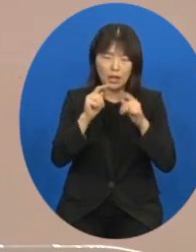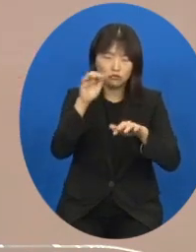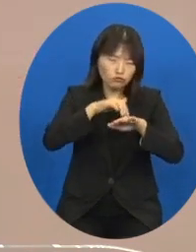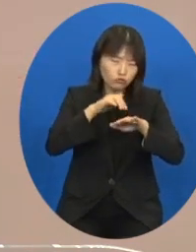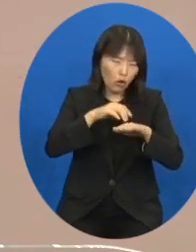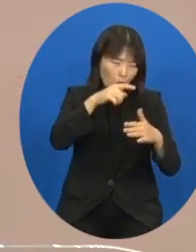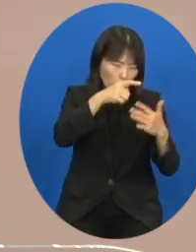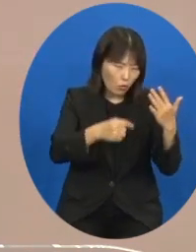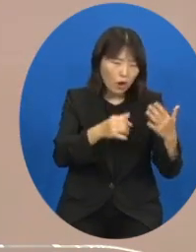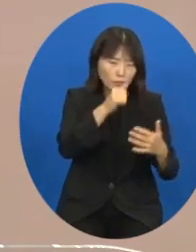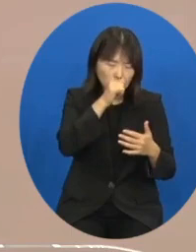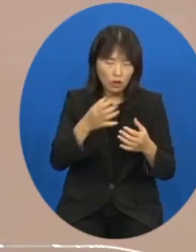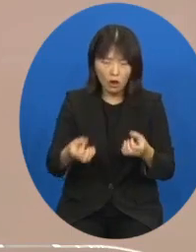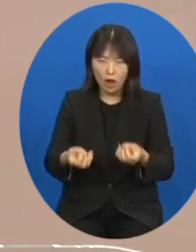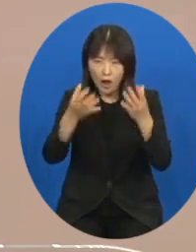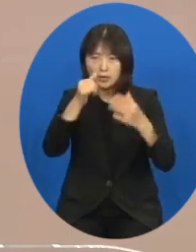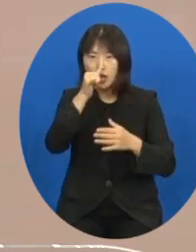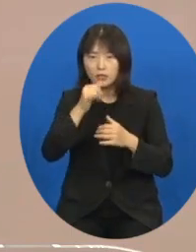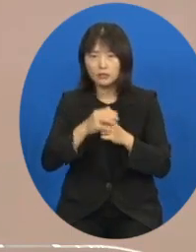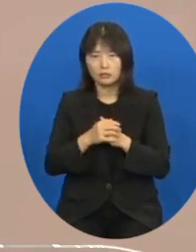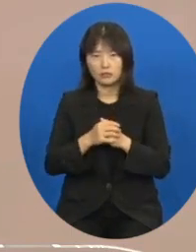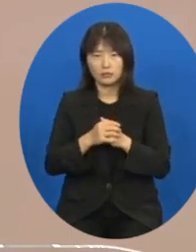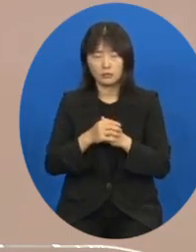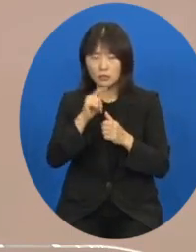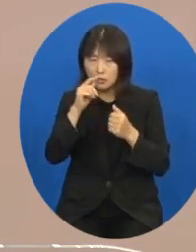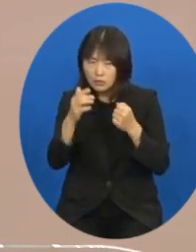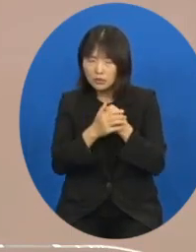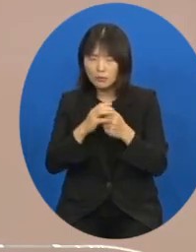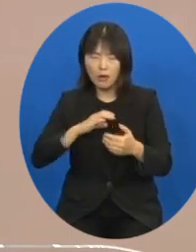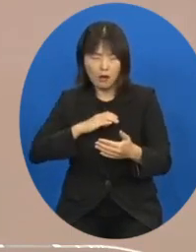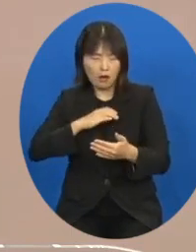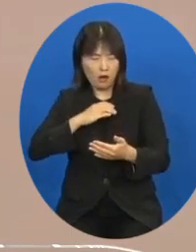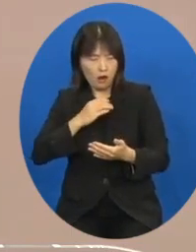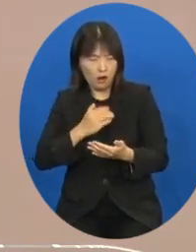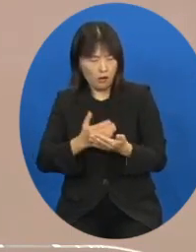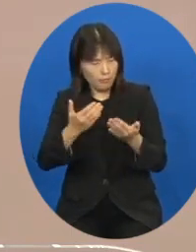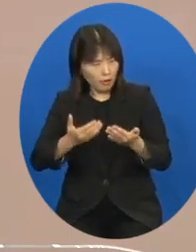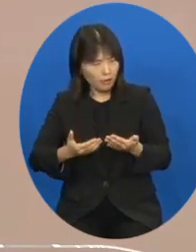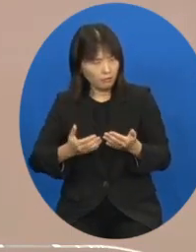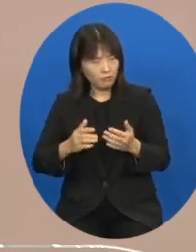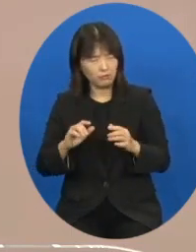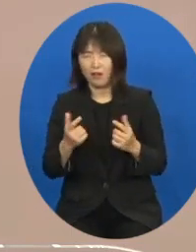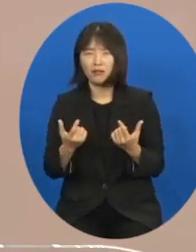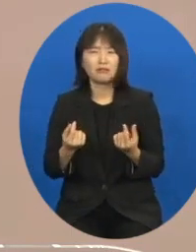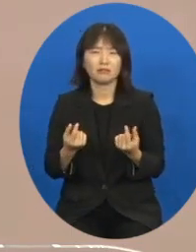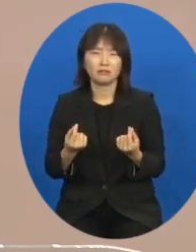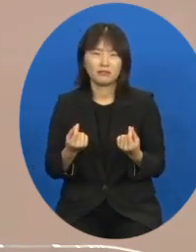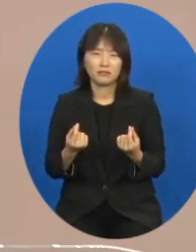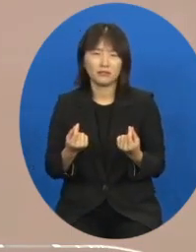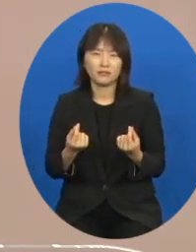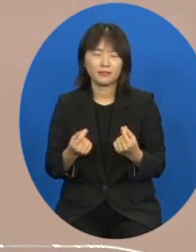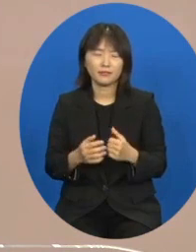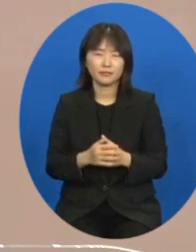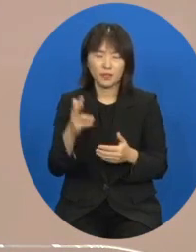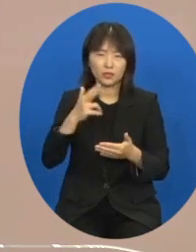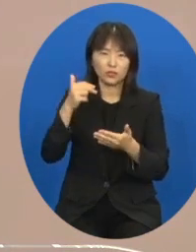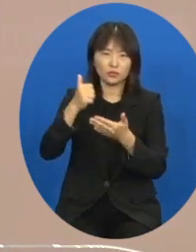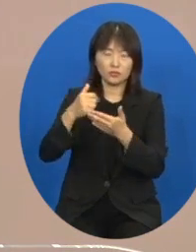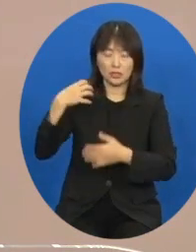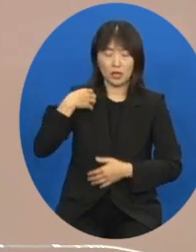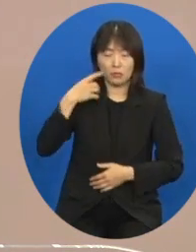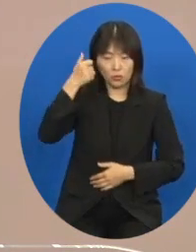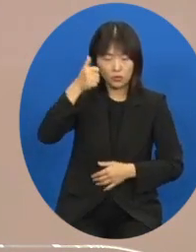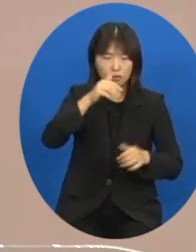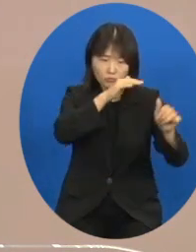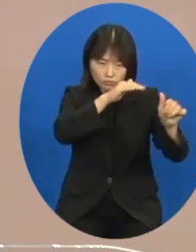행사가 있다던데, 주님은 그것 때문에 감동을 받거나 하지도 않으실 것 같아요. 주님은 담임 목사인